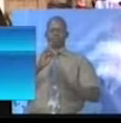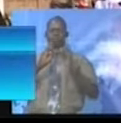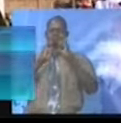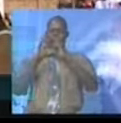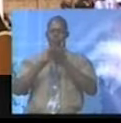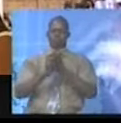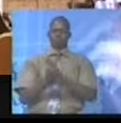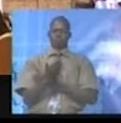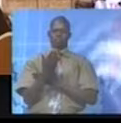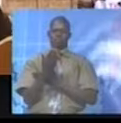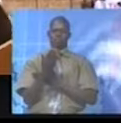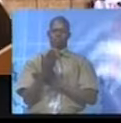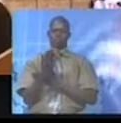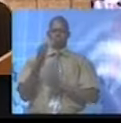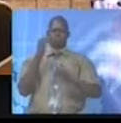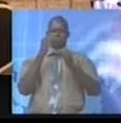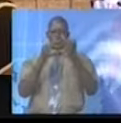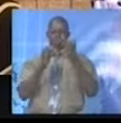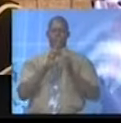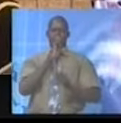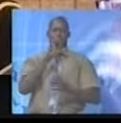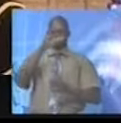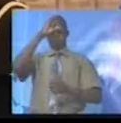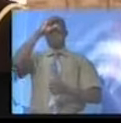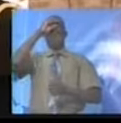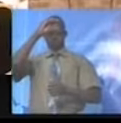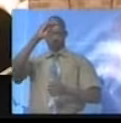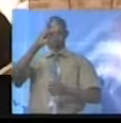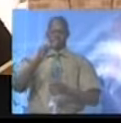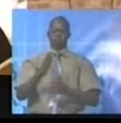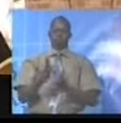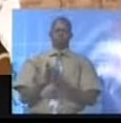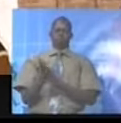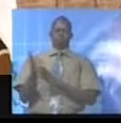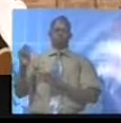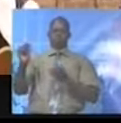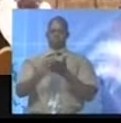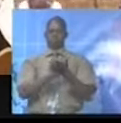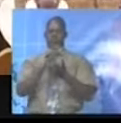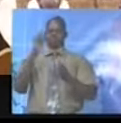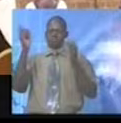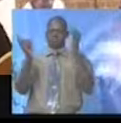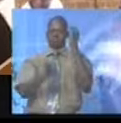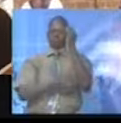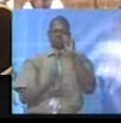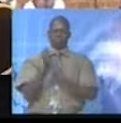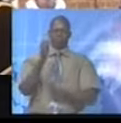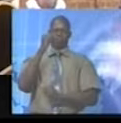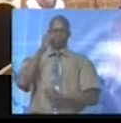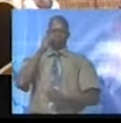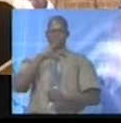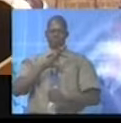ce matin. Si j'étais un homme, je ne frapperais plus une femme pour montrer que je suis le plus